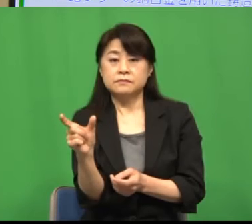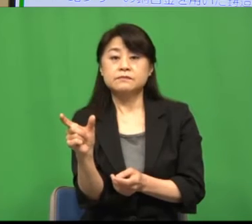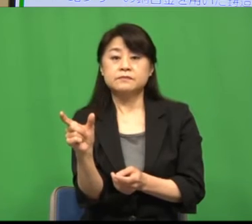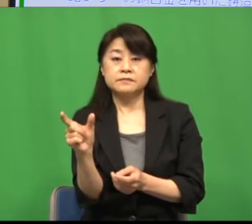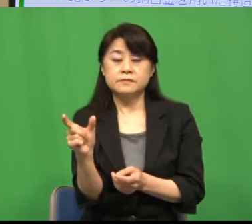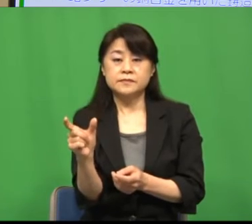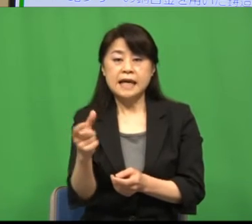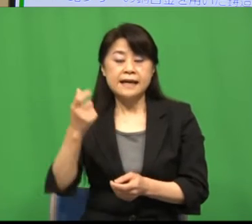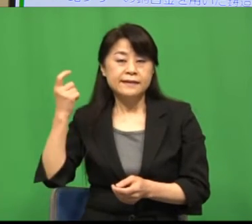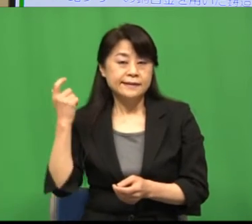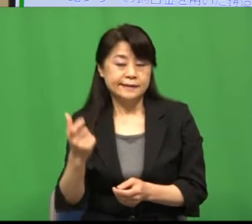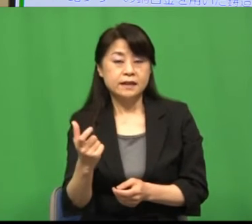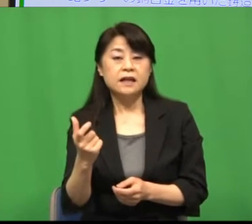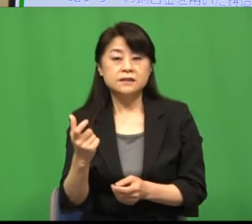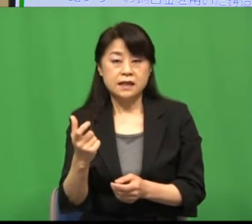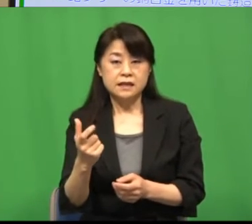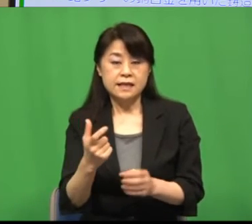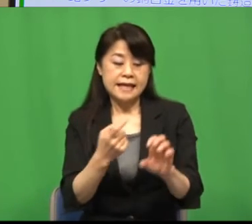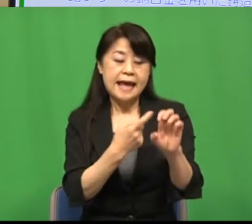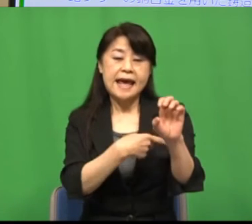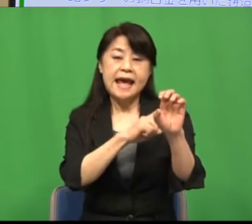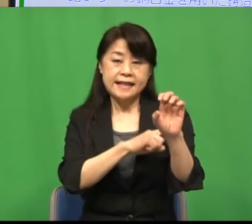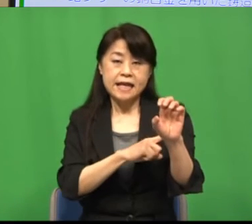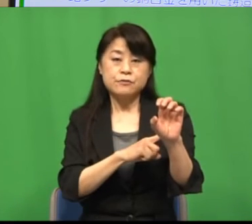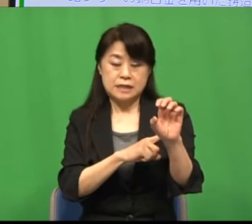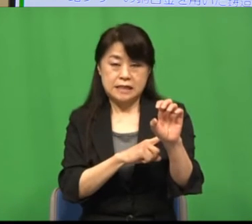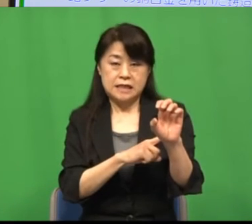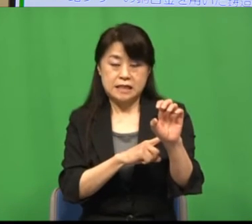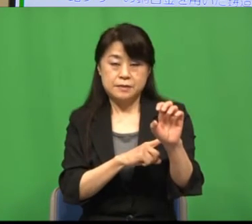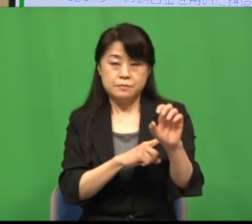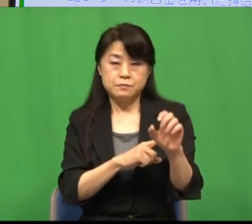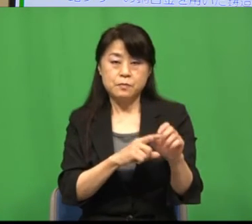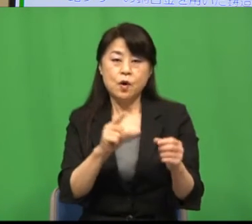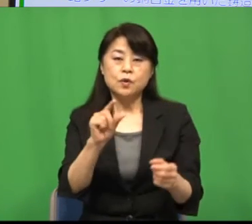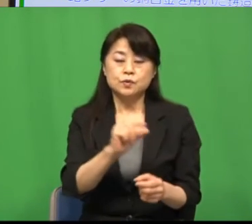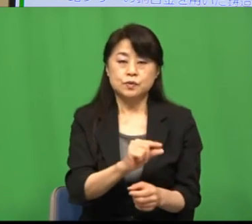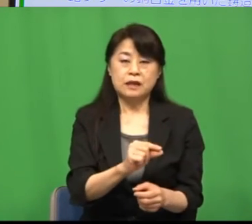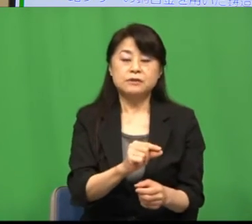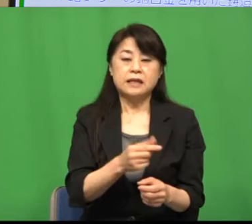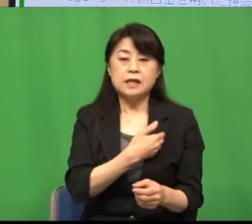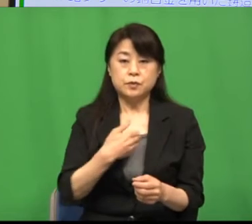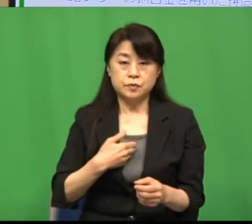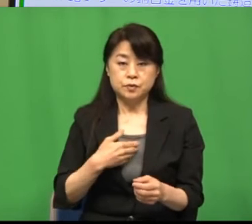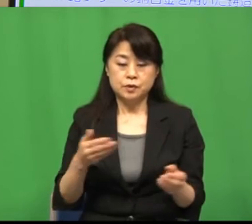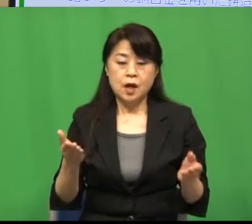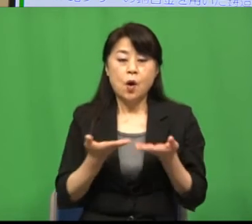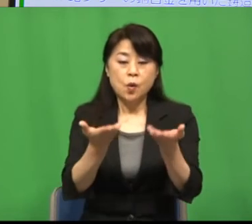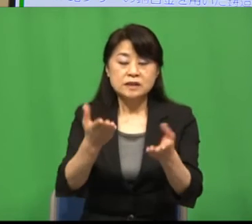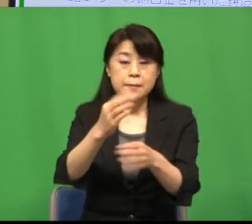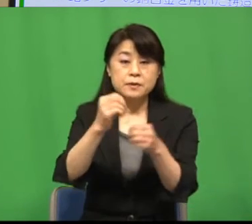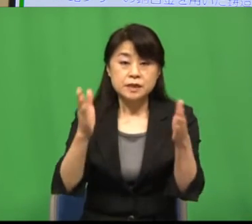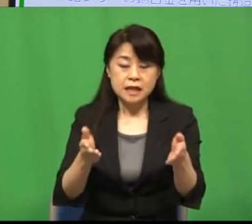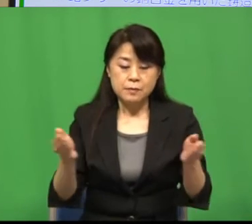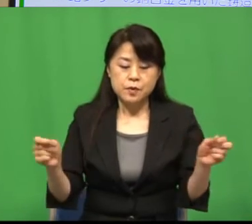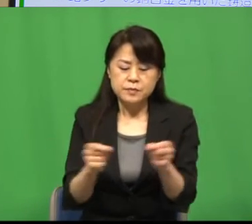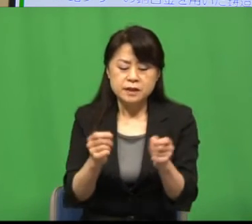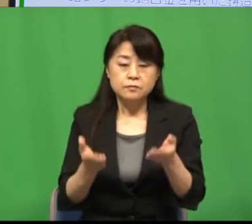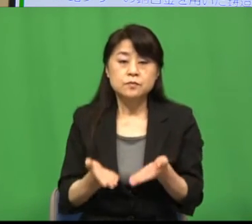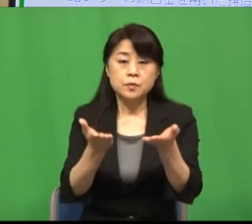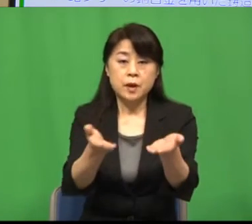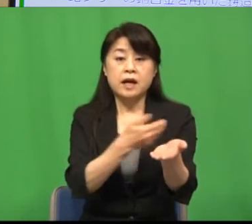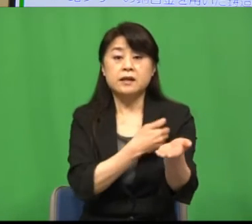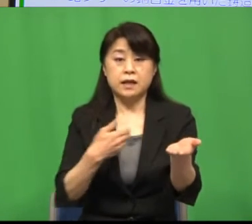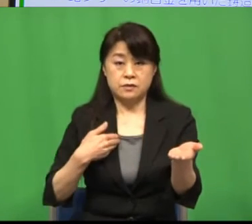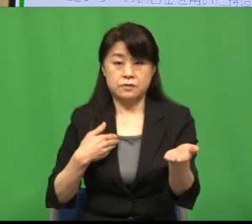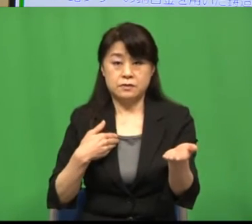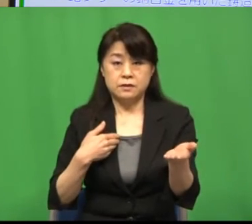久性や省エネ性に優れ、また短い納期での対応が可能な商品となっています。さらに銅と